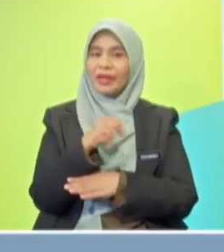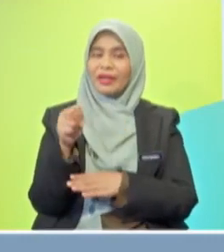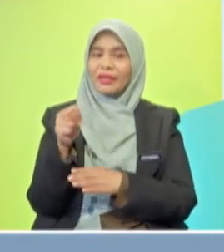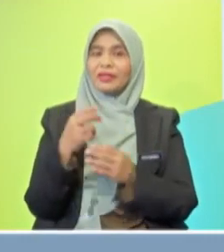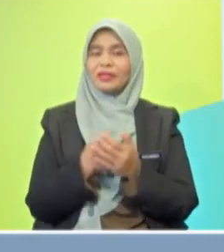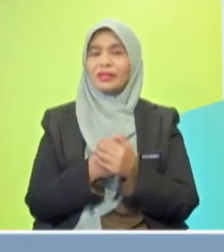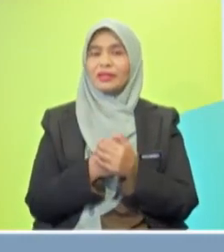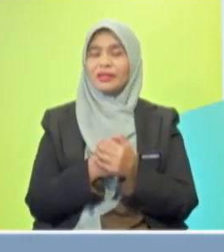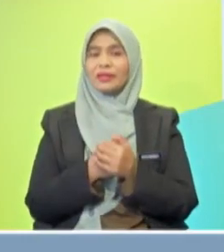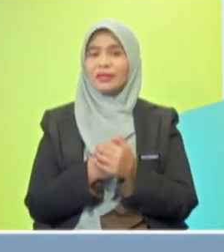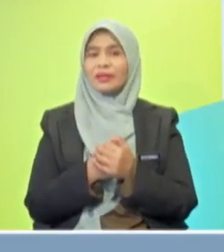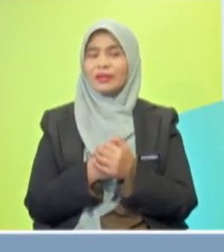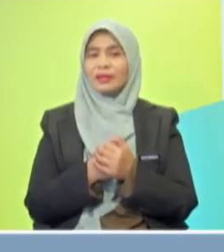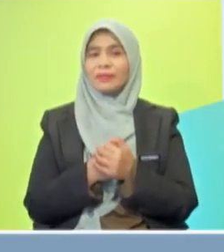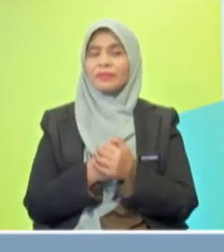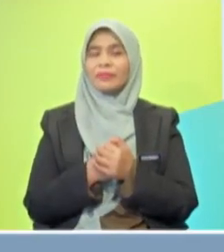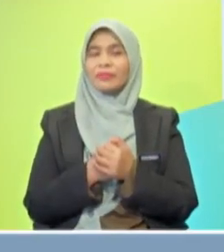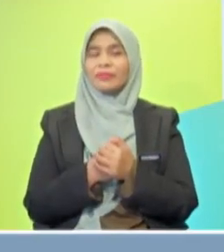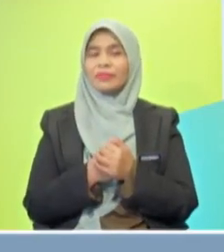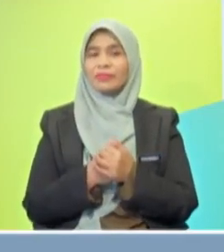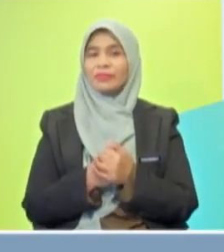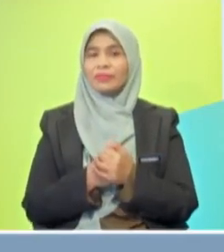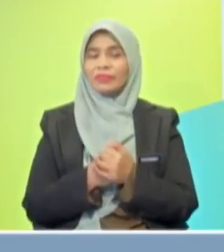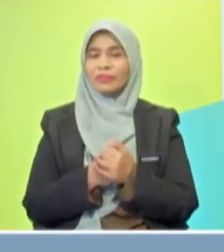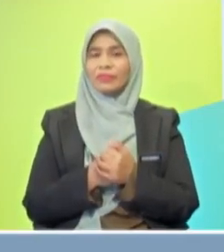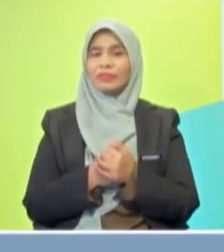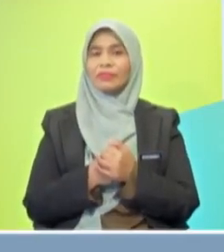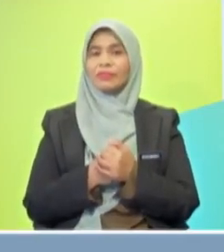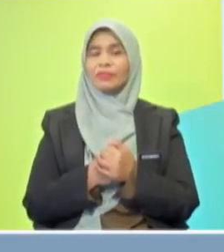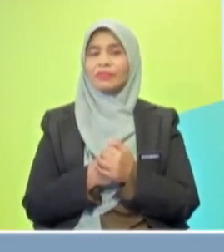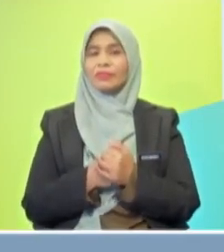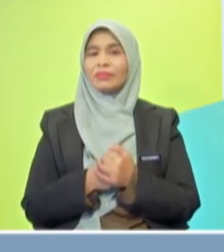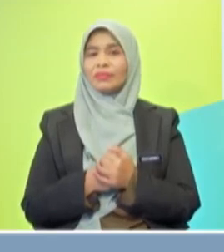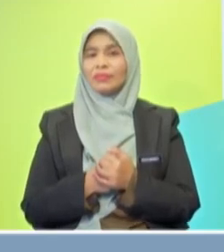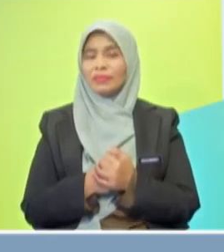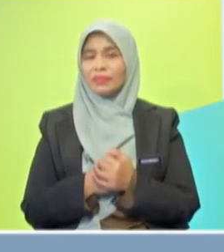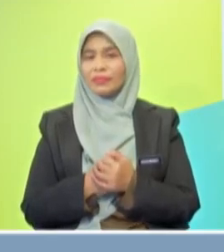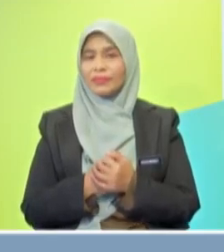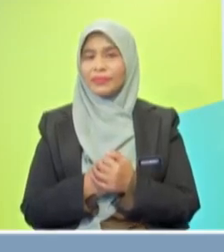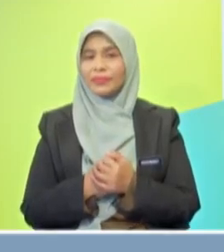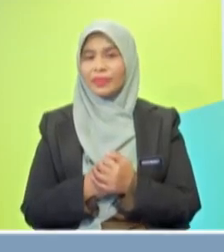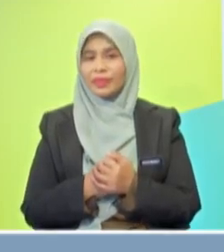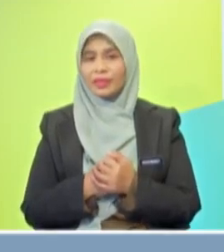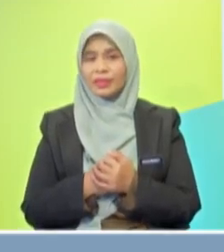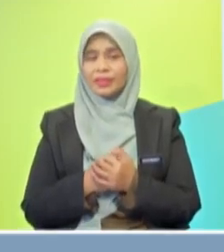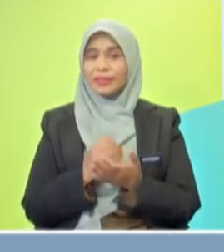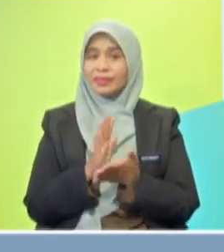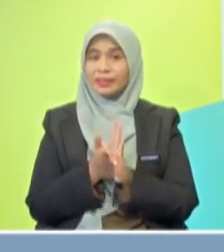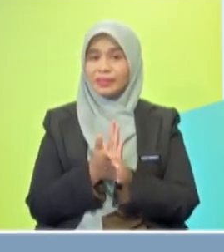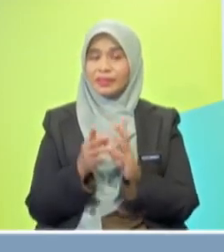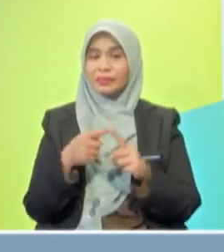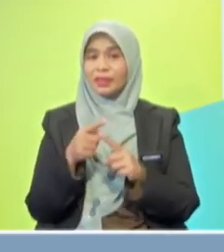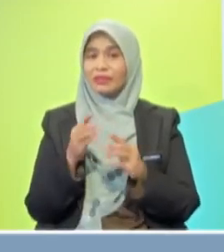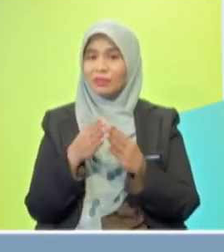kanan dan kita memakai kita memakai sebelah kanan dan kita membuka sebelah kiri. Okey, bila buka pakaian